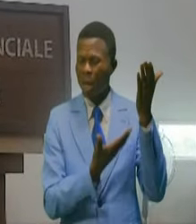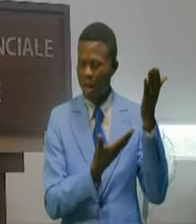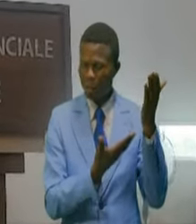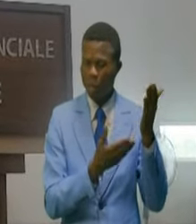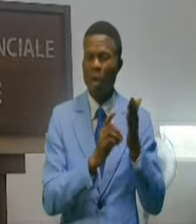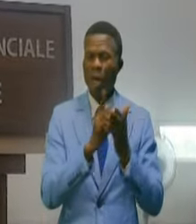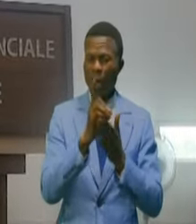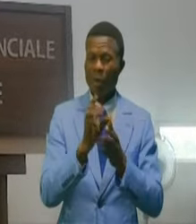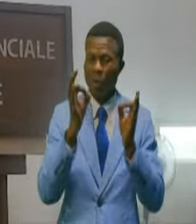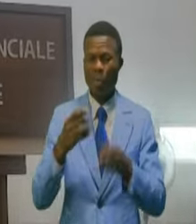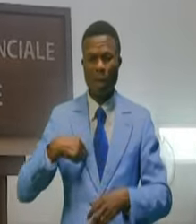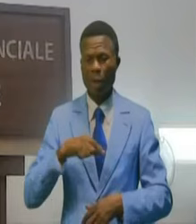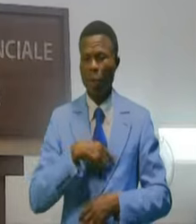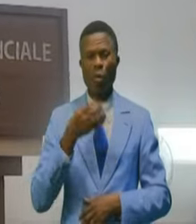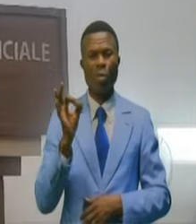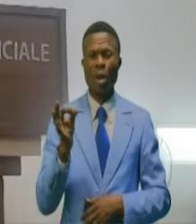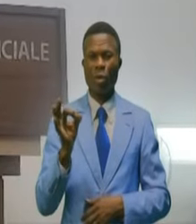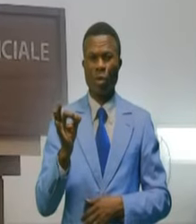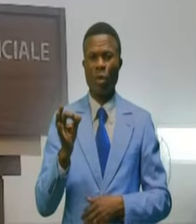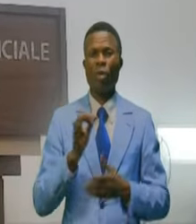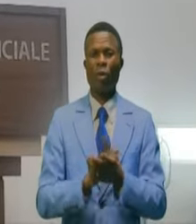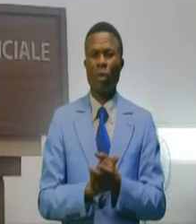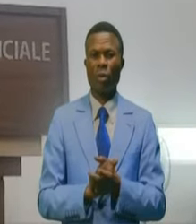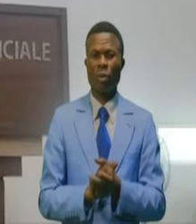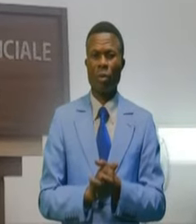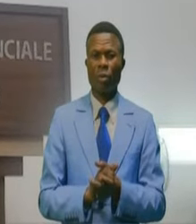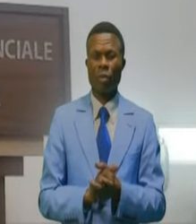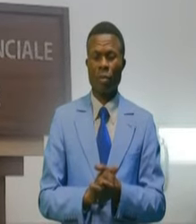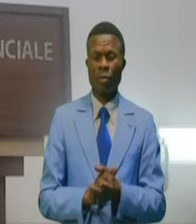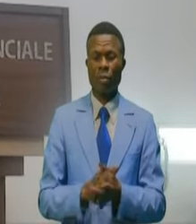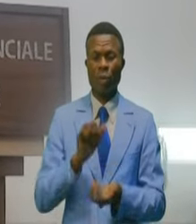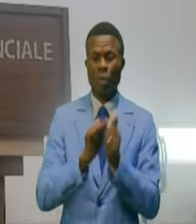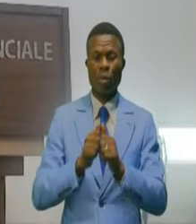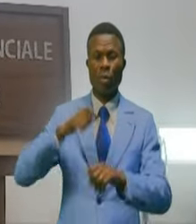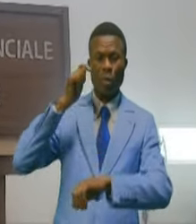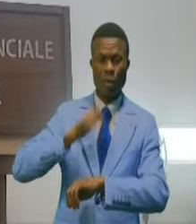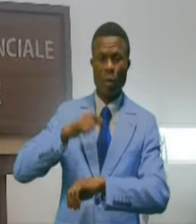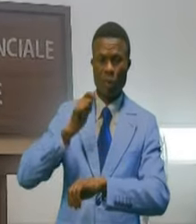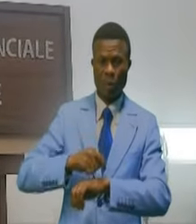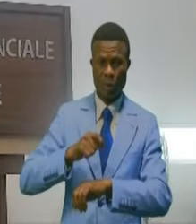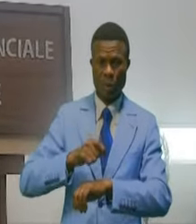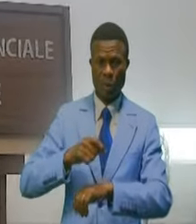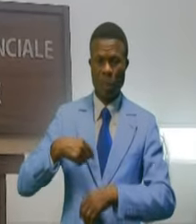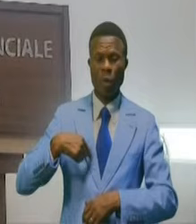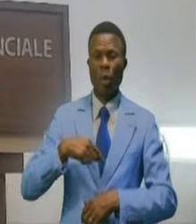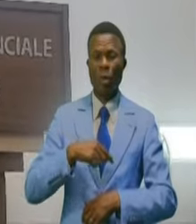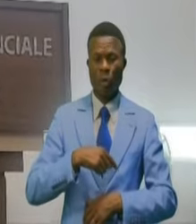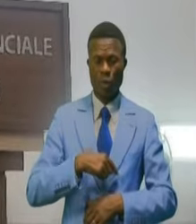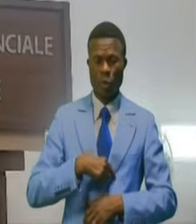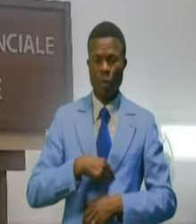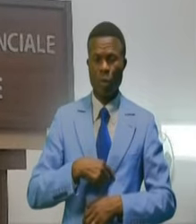que d'autres provinces. Pourquoi cette injustice? Pour une seule raison.